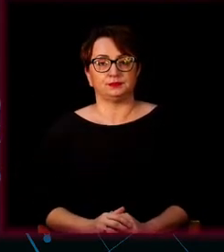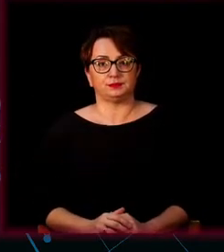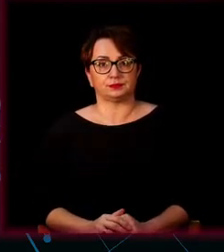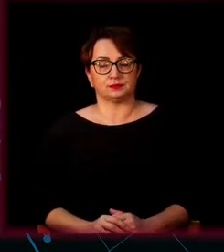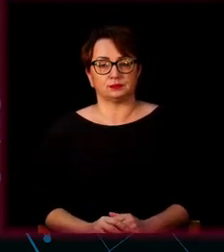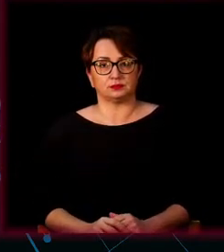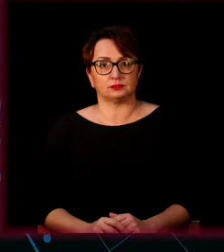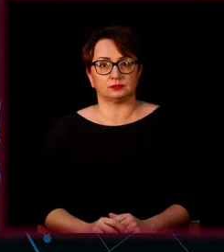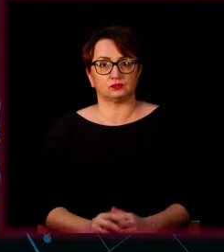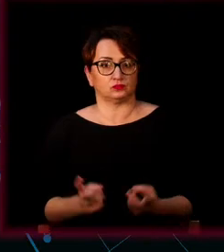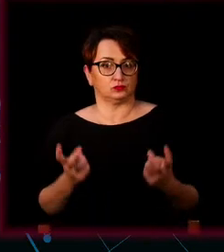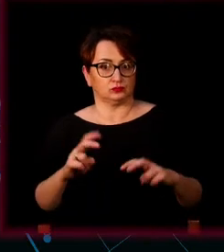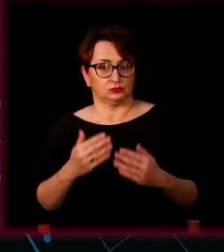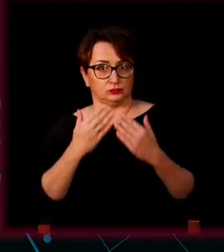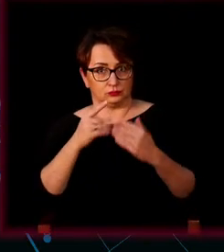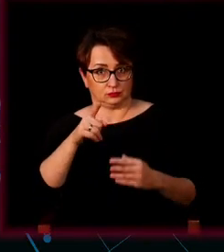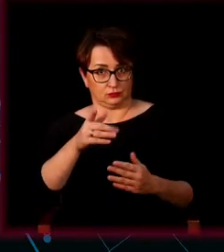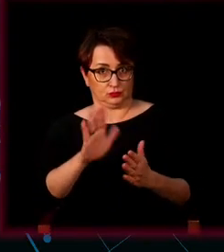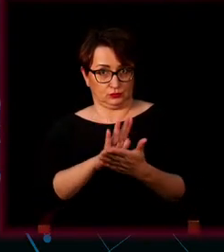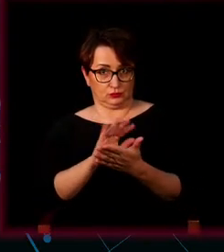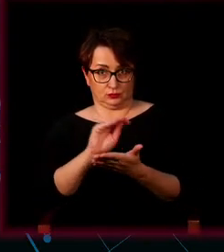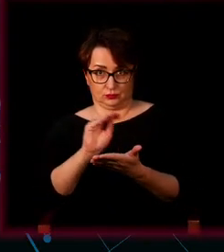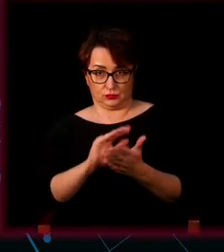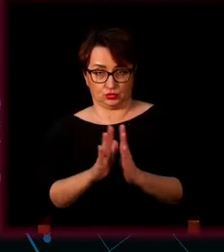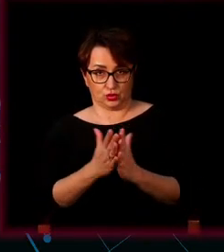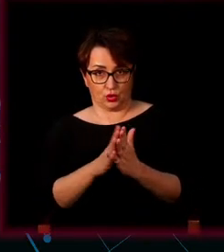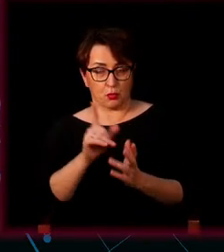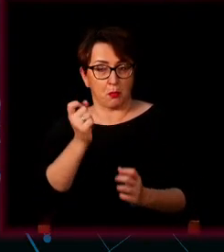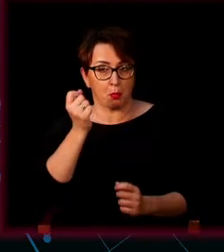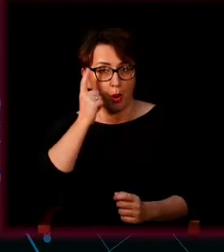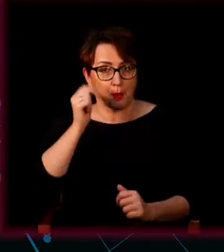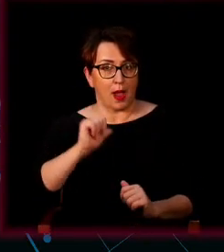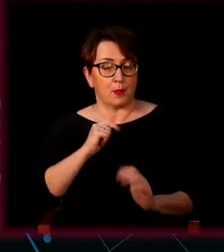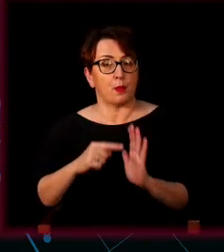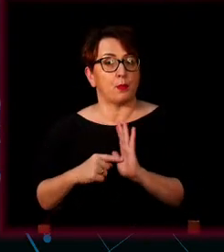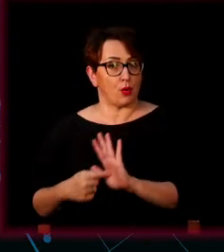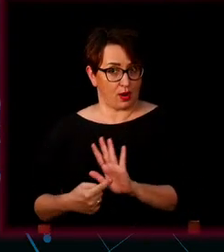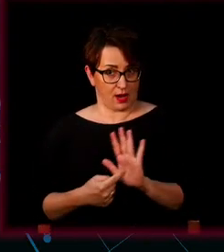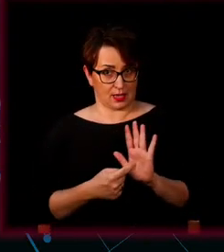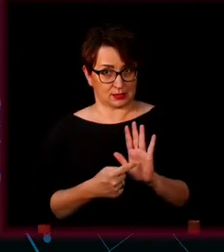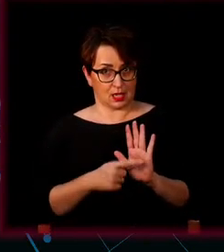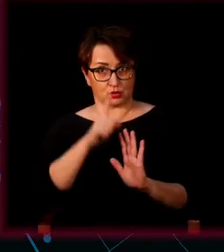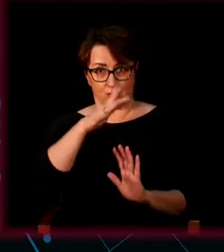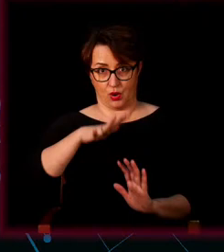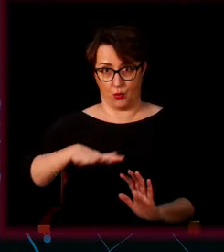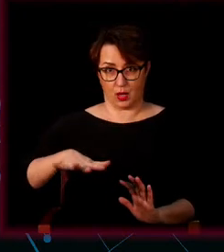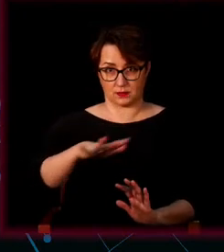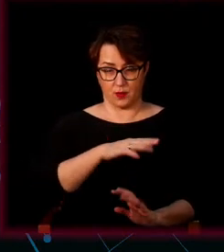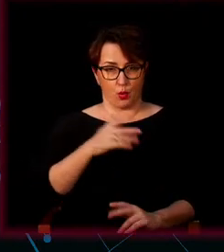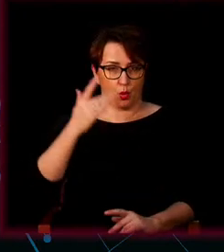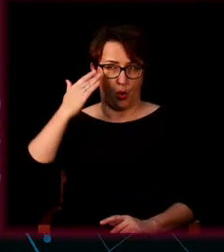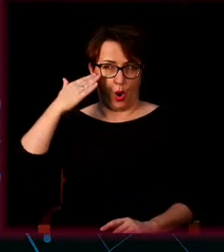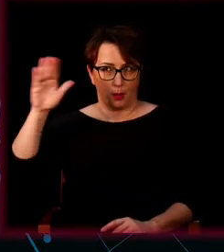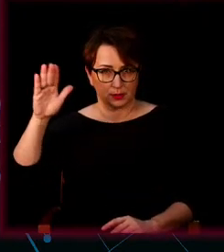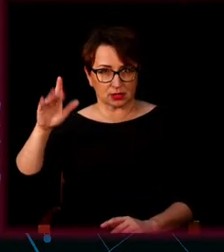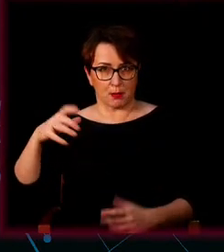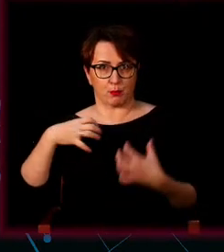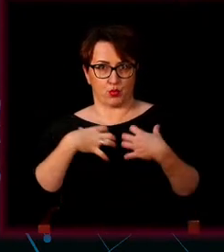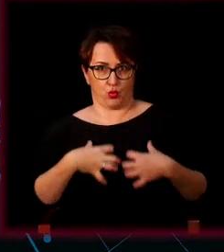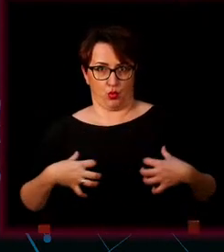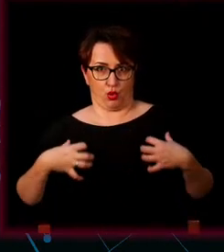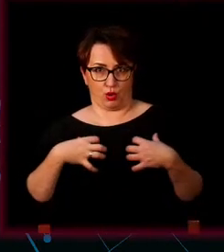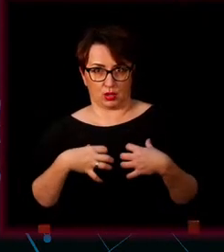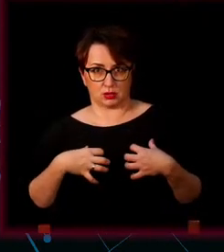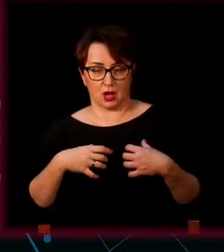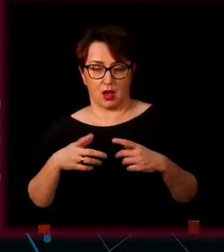za powstaniem tak naprawdę tej powieści, to jest pomysł na to, żeby przedstawić społeczeństwo radykalnie obce pod względem biologicznym